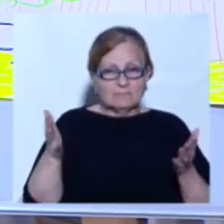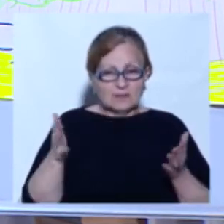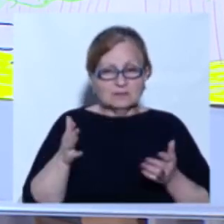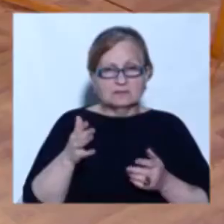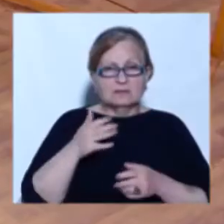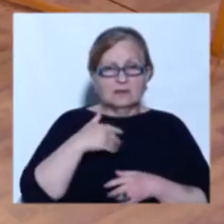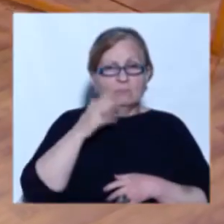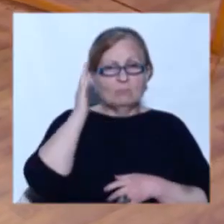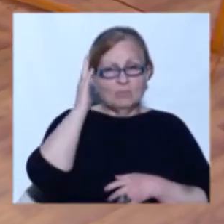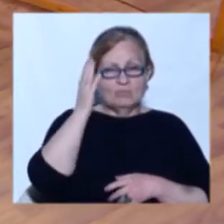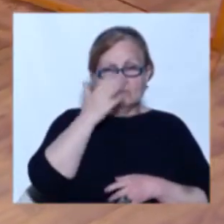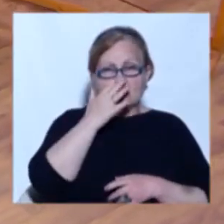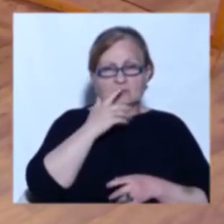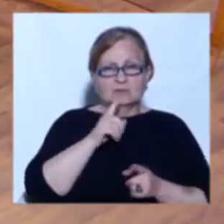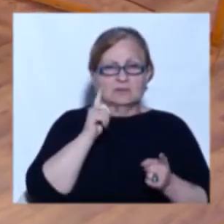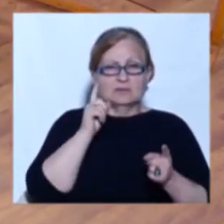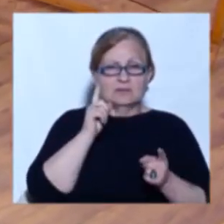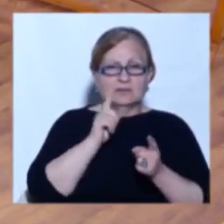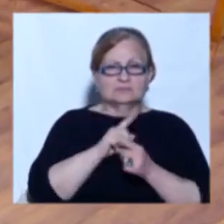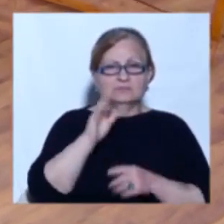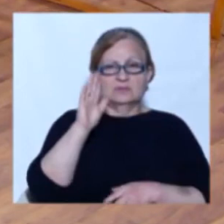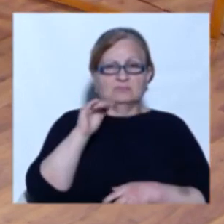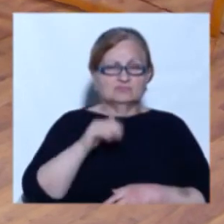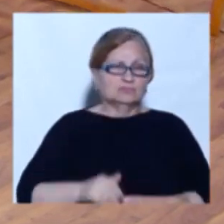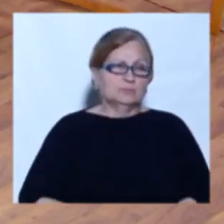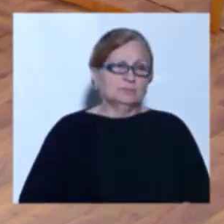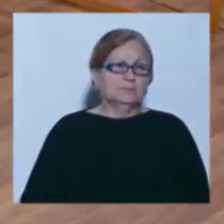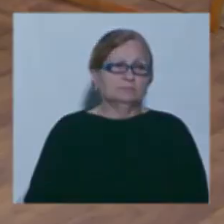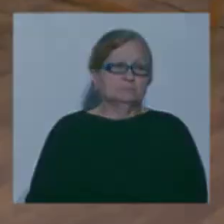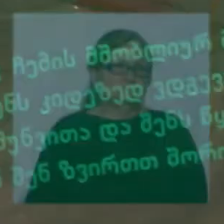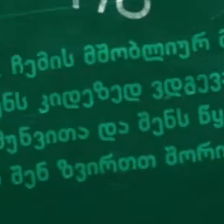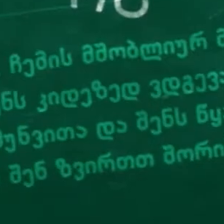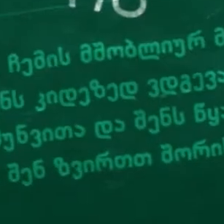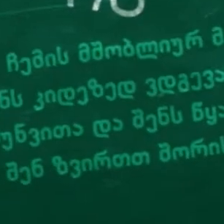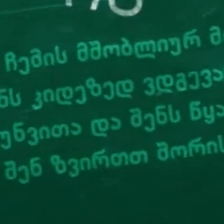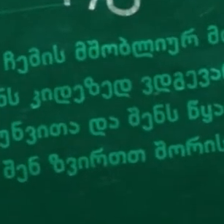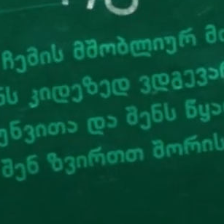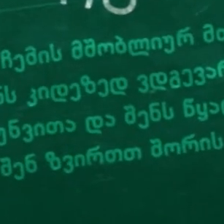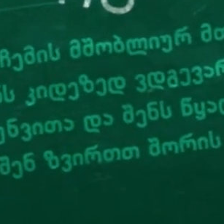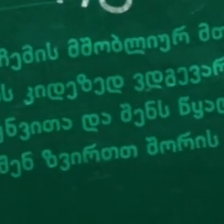მე მომავალ გაკვეთილამდე გემშვიდობები.